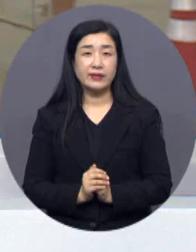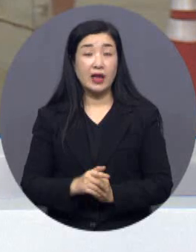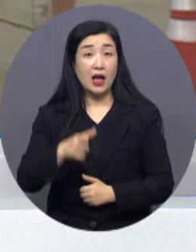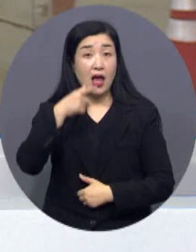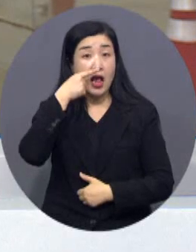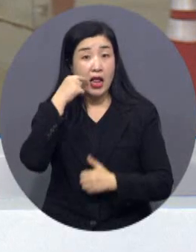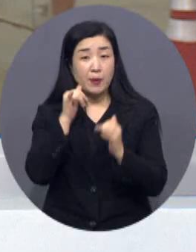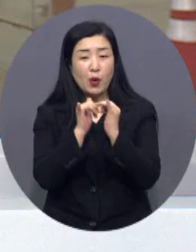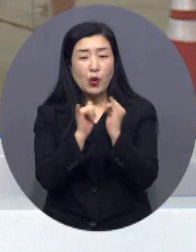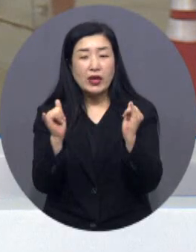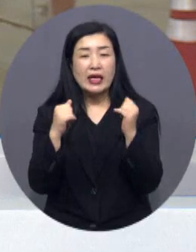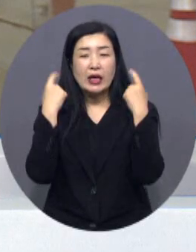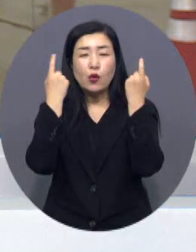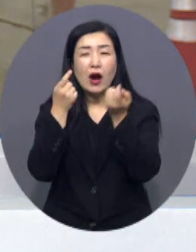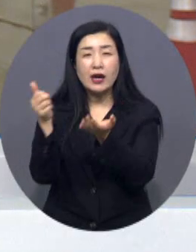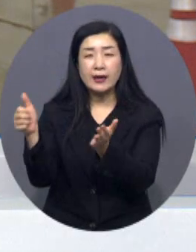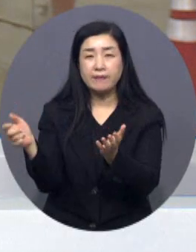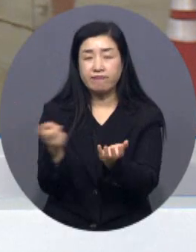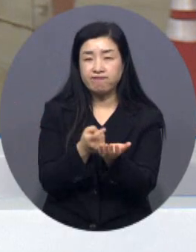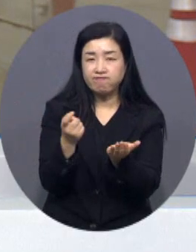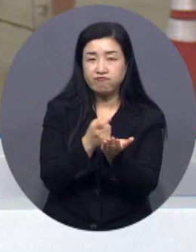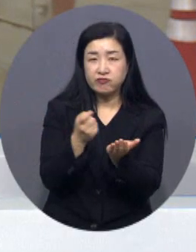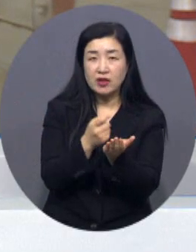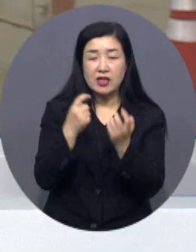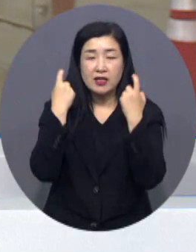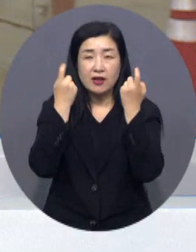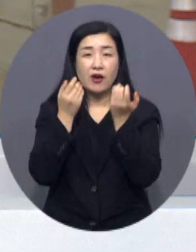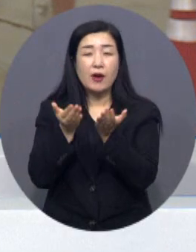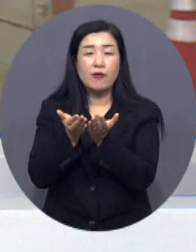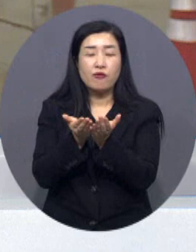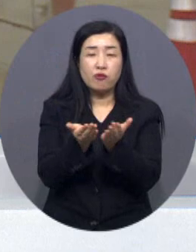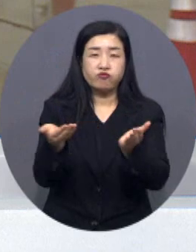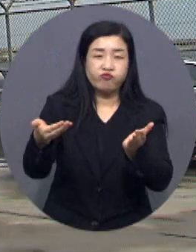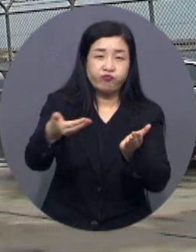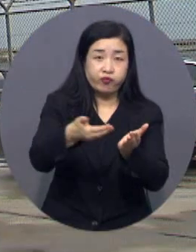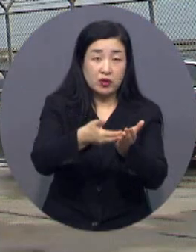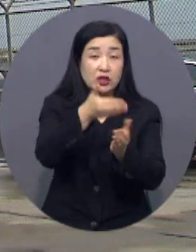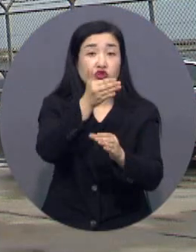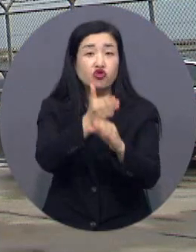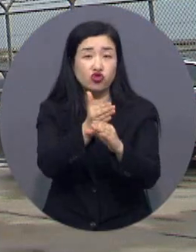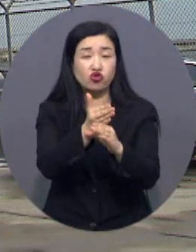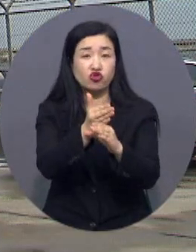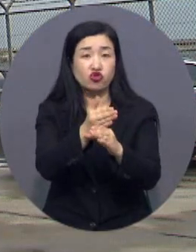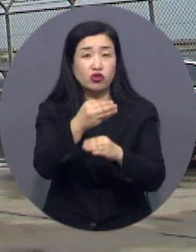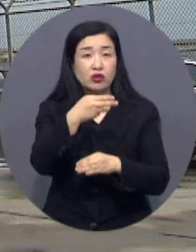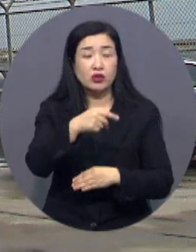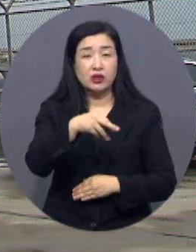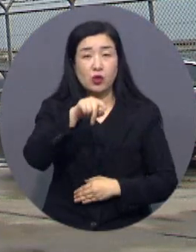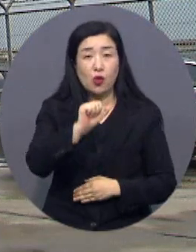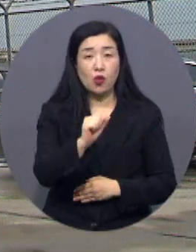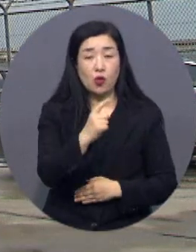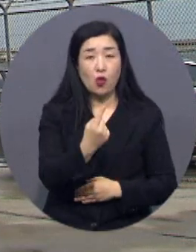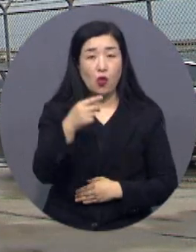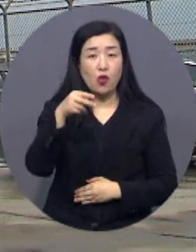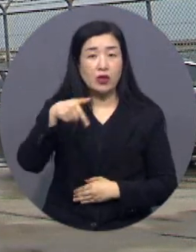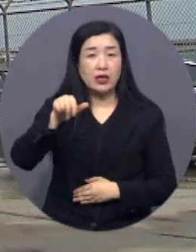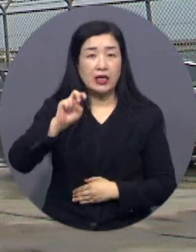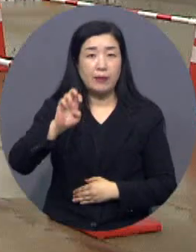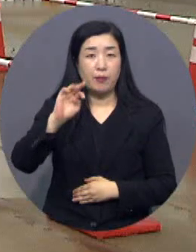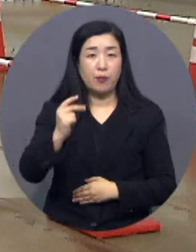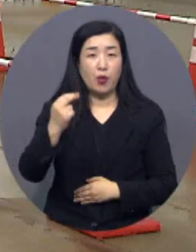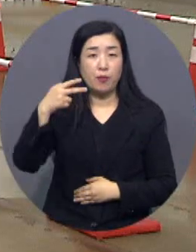일본인 관광객을 실은 크루즈선이 잇따라 제주에 입항합니다. 제주도에 따르면 르 솔레알호와 니폰